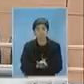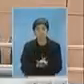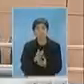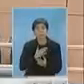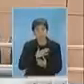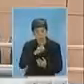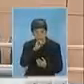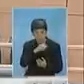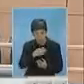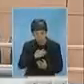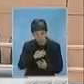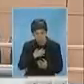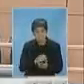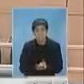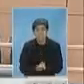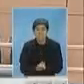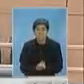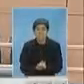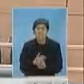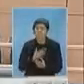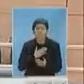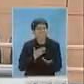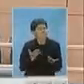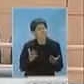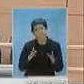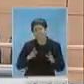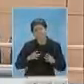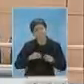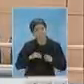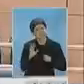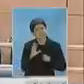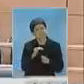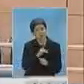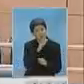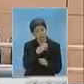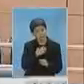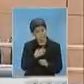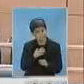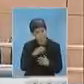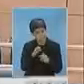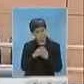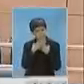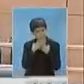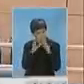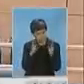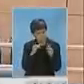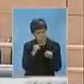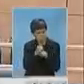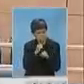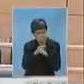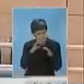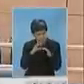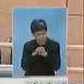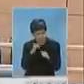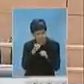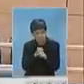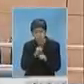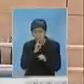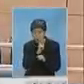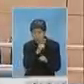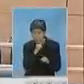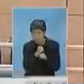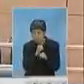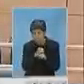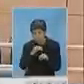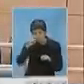ผมยืนยันต่อที่ประชุมนี้ผมไม่เห็นด้วยถ้าจะมีการนิรโทษกรรมในคดีที่มีการกล่าวหา